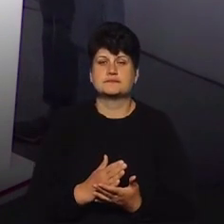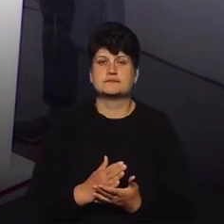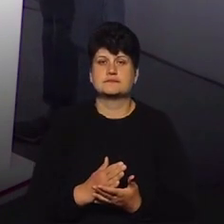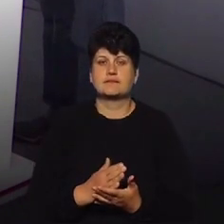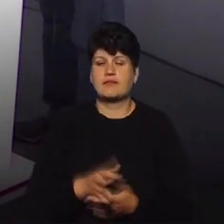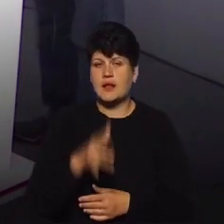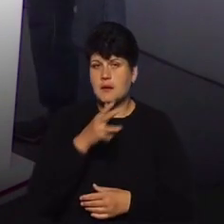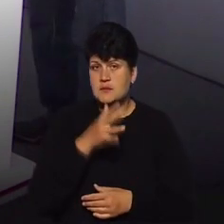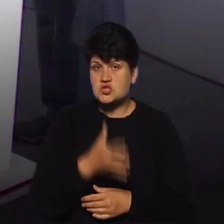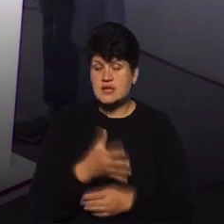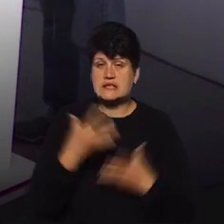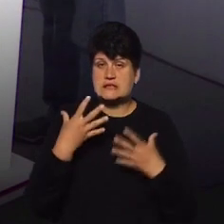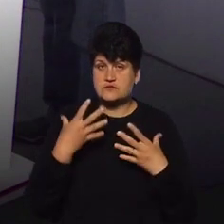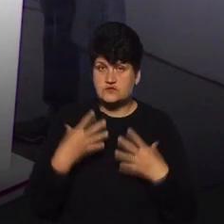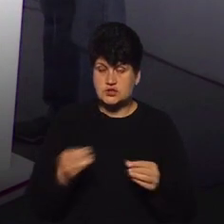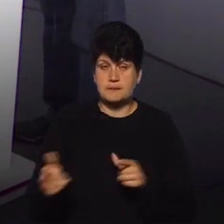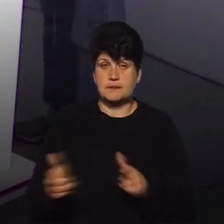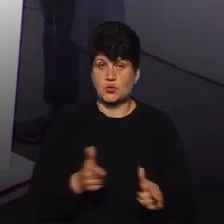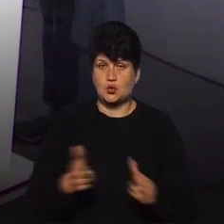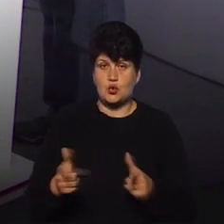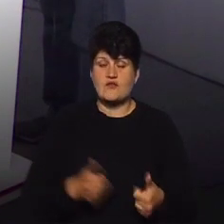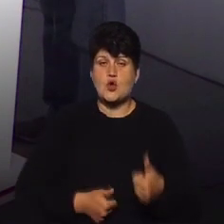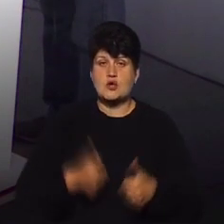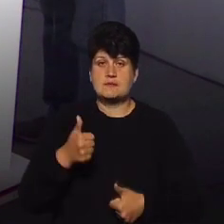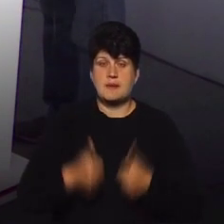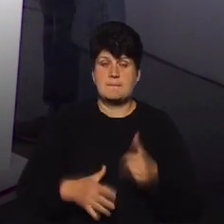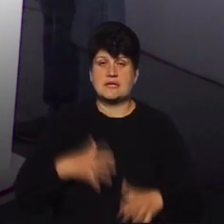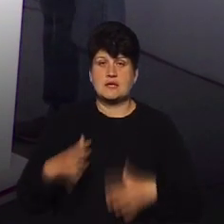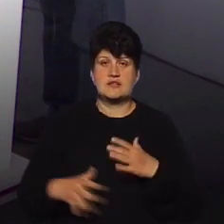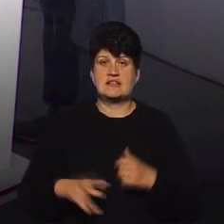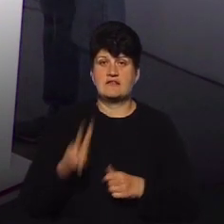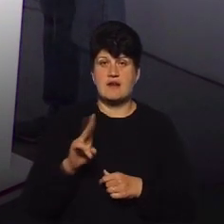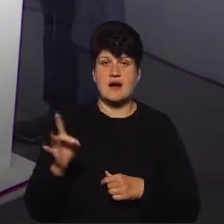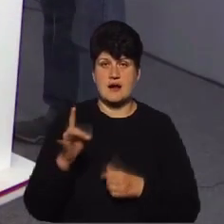вже безпосередньої підготовки до основних змагань ми тренуємося 2 рази в день.